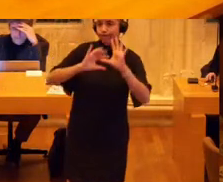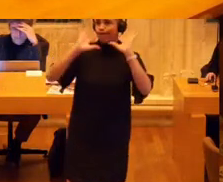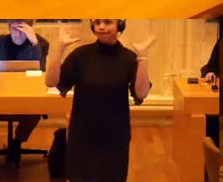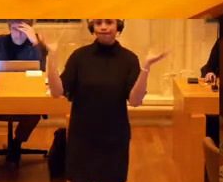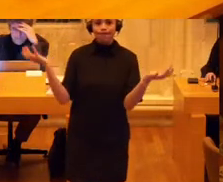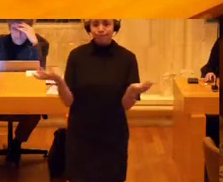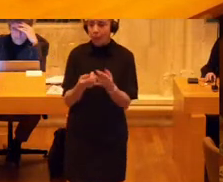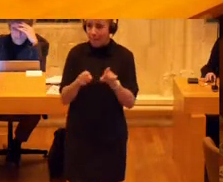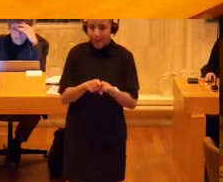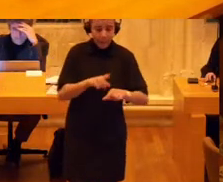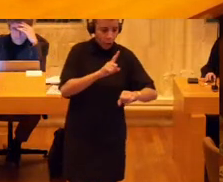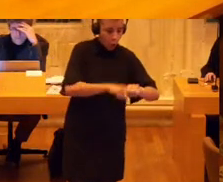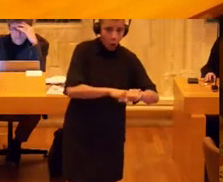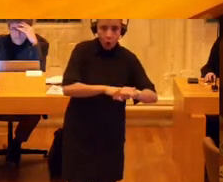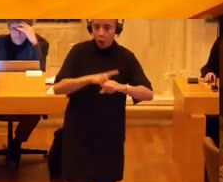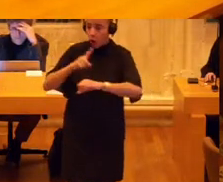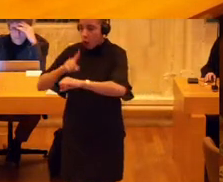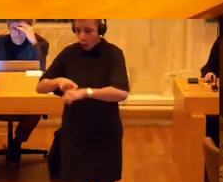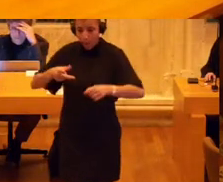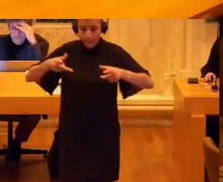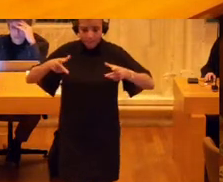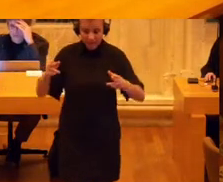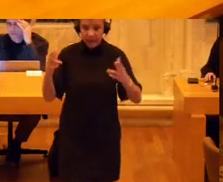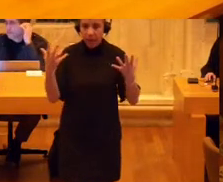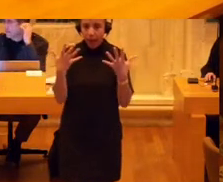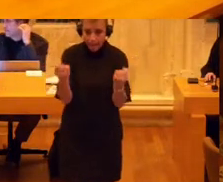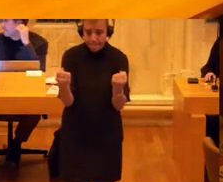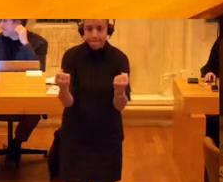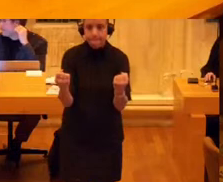Donc on est bien sur un pied d'égalité